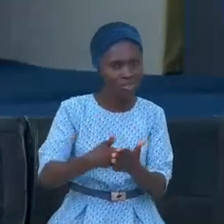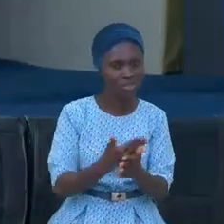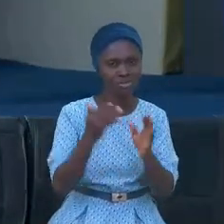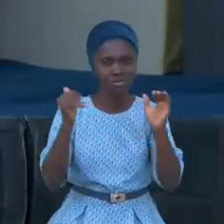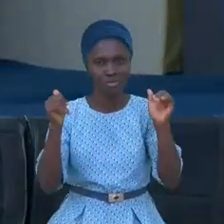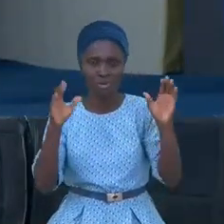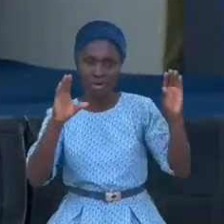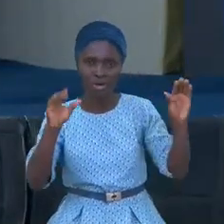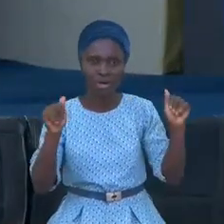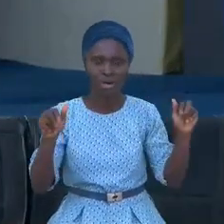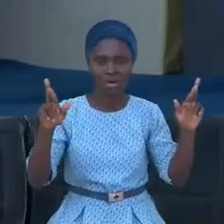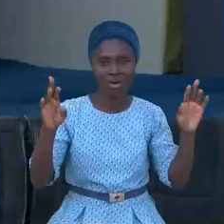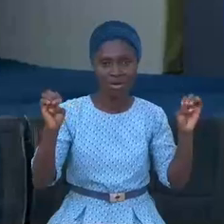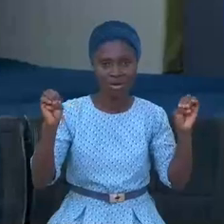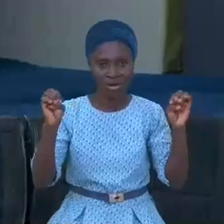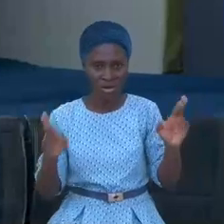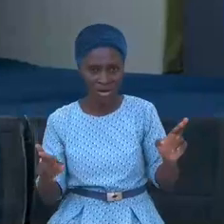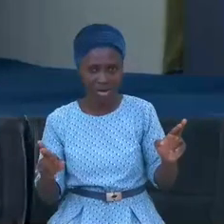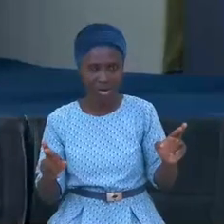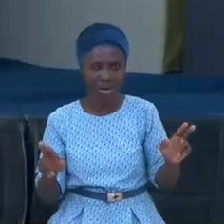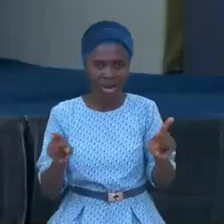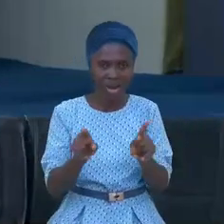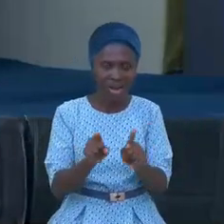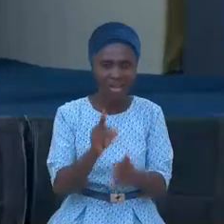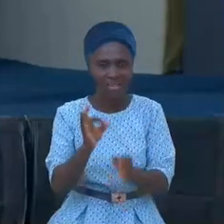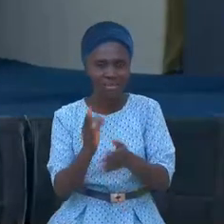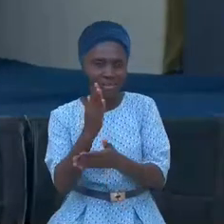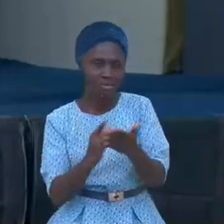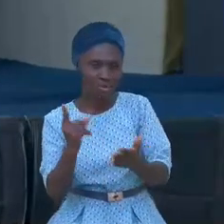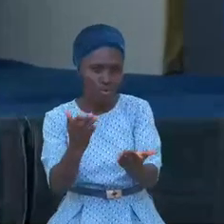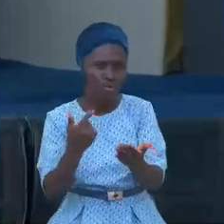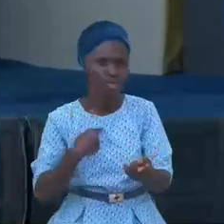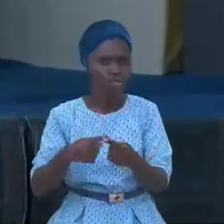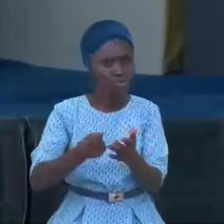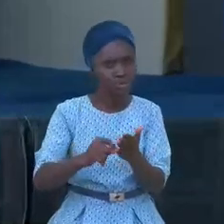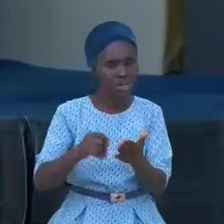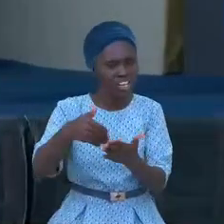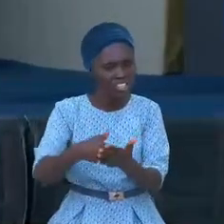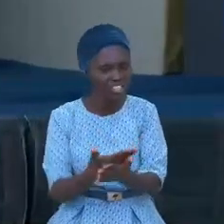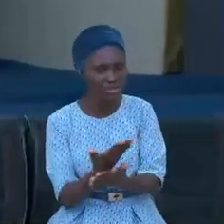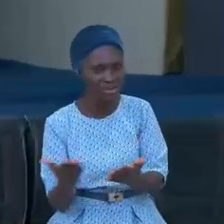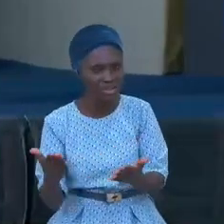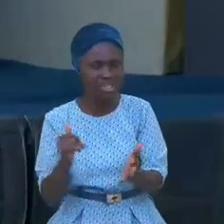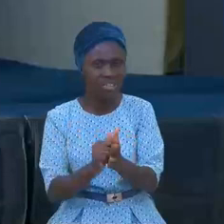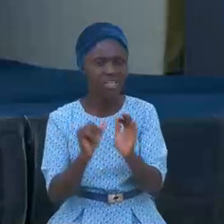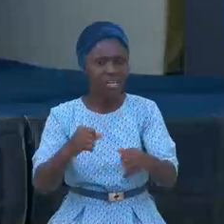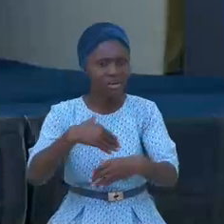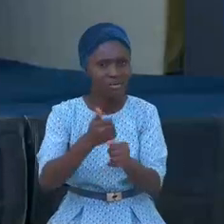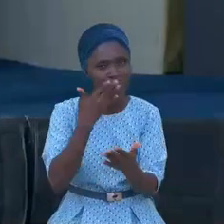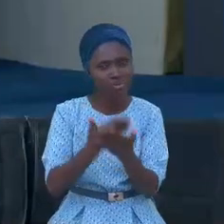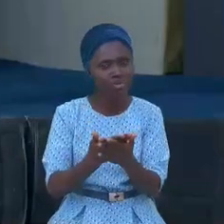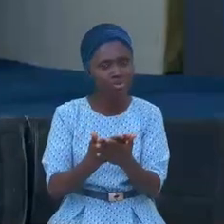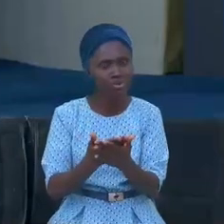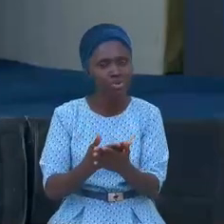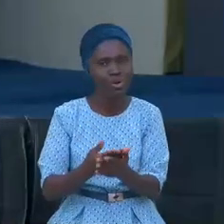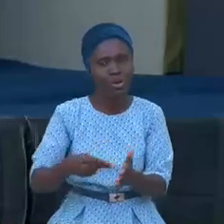qui veut écrire une nouvelle chose qui va faire l'histoire dans notre monde. Il